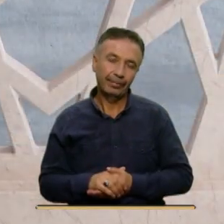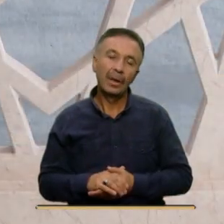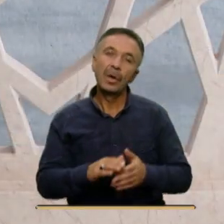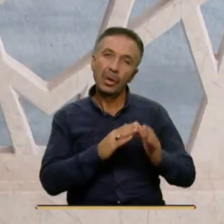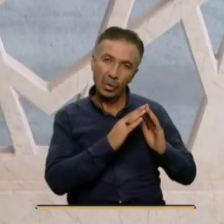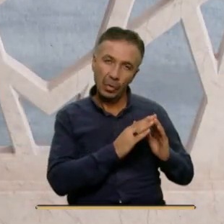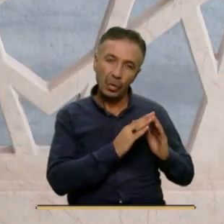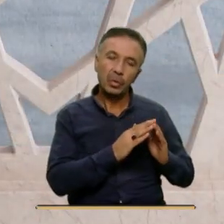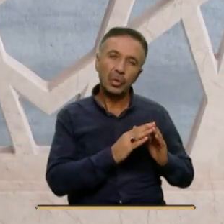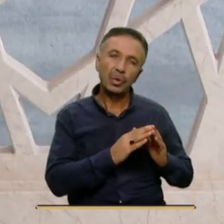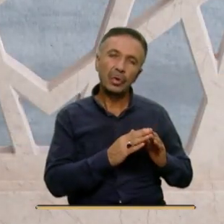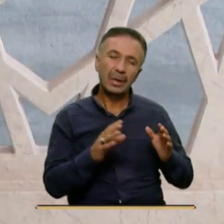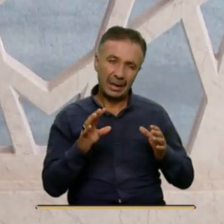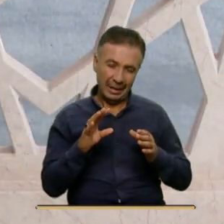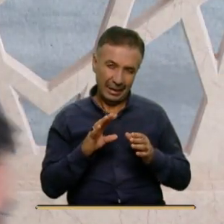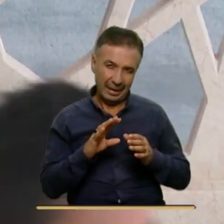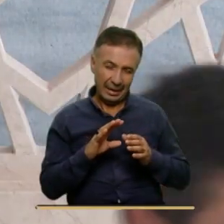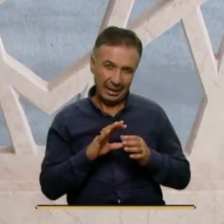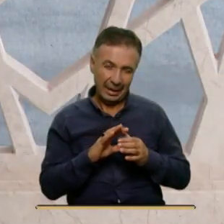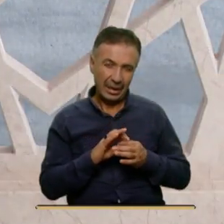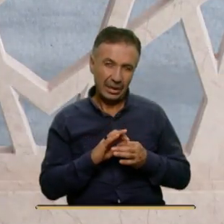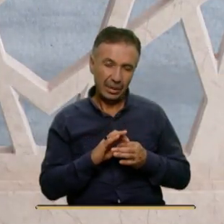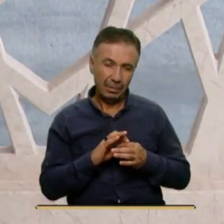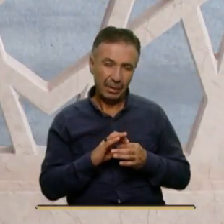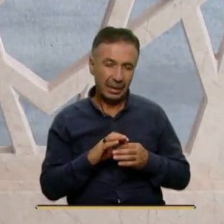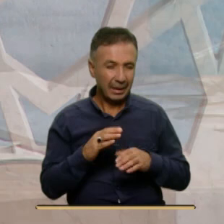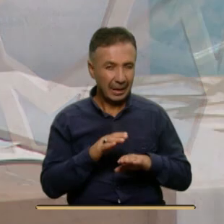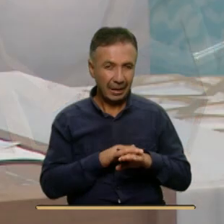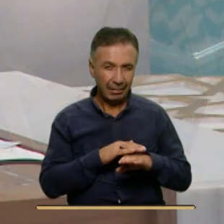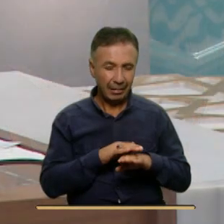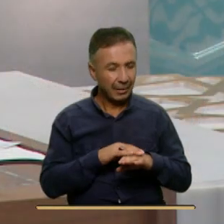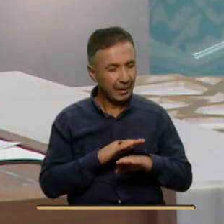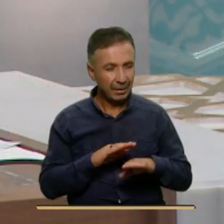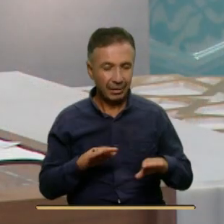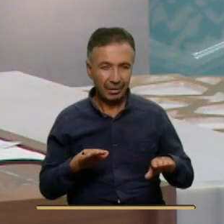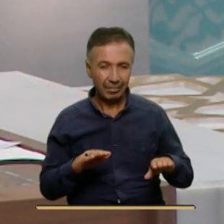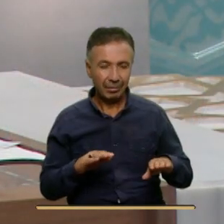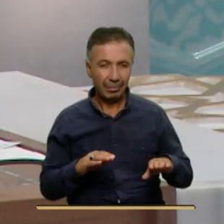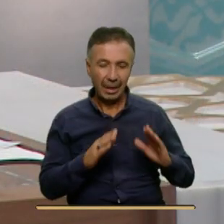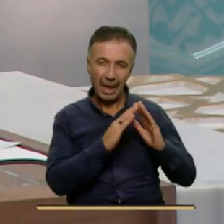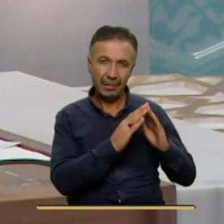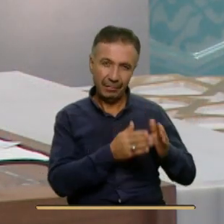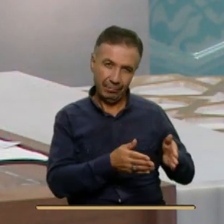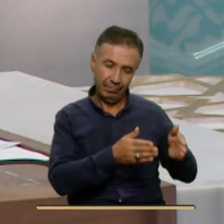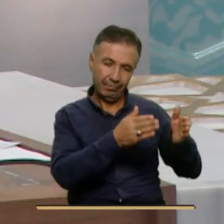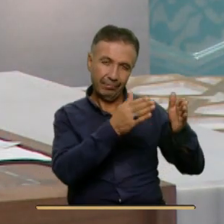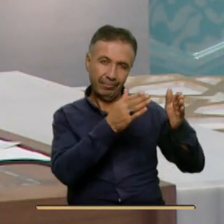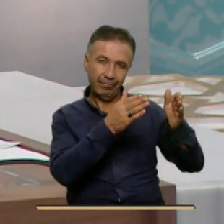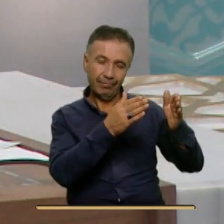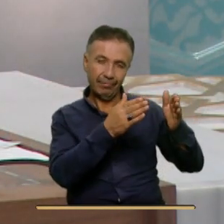Komşuluk ilişkisi yavaş yavaş tükeniyor. Dikey mimari vasfı bizi biraz